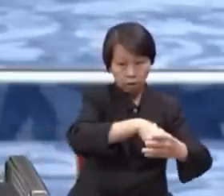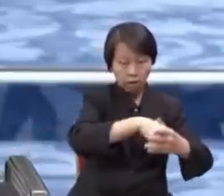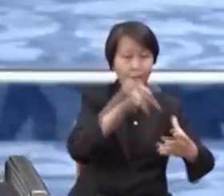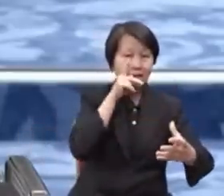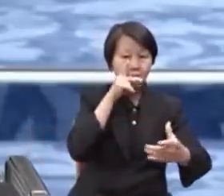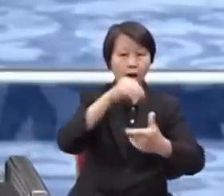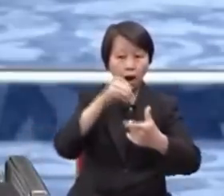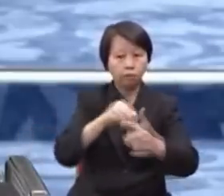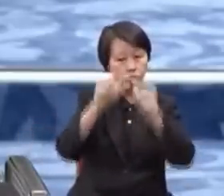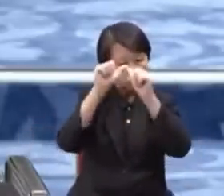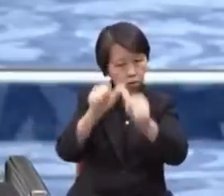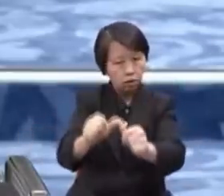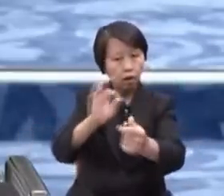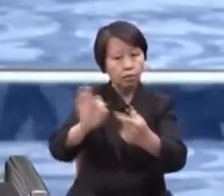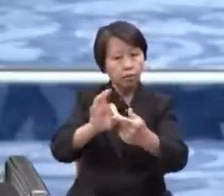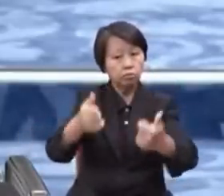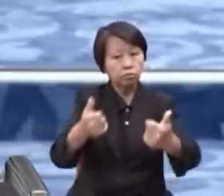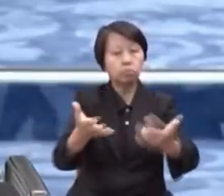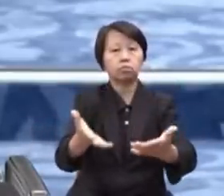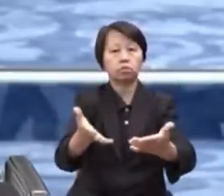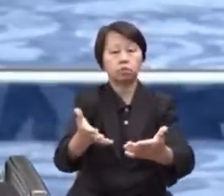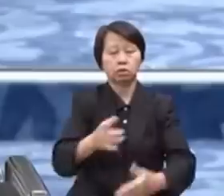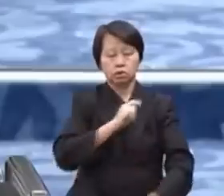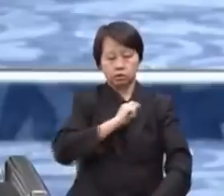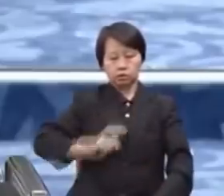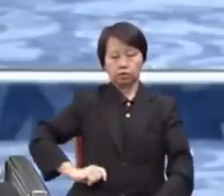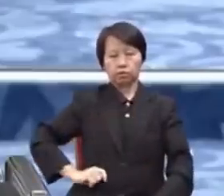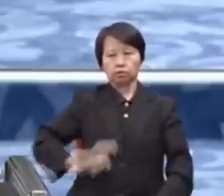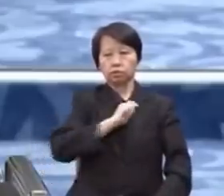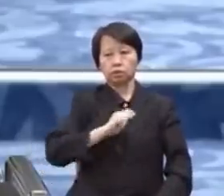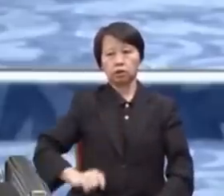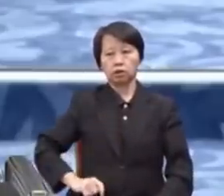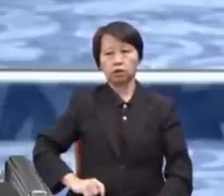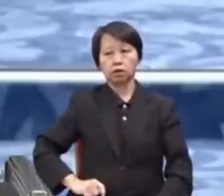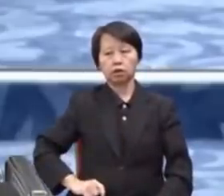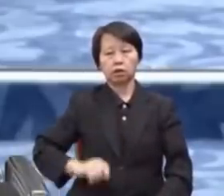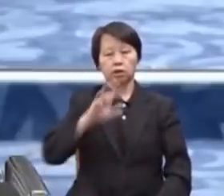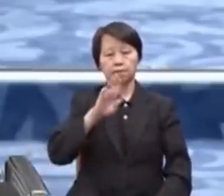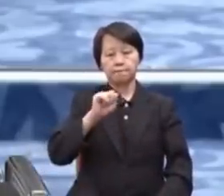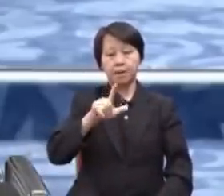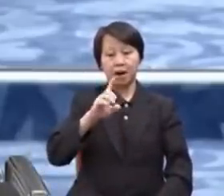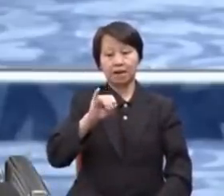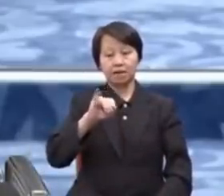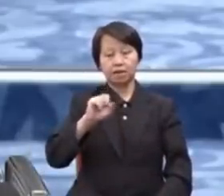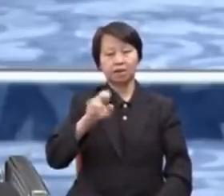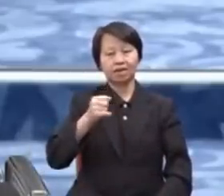atau kekal di pulau Pinang tungku almarhum Bali